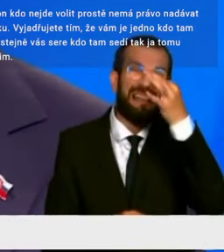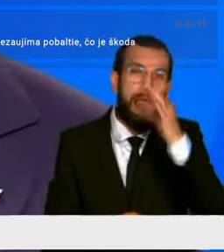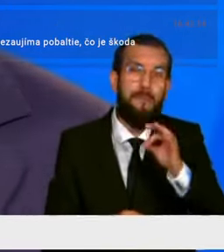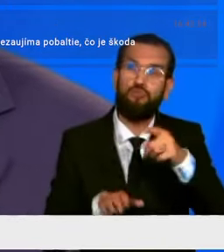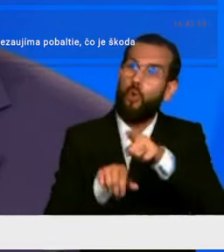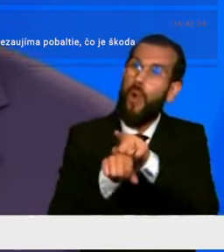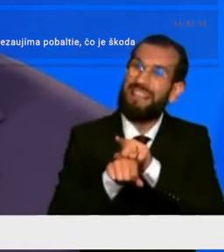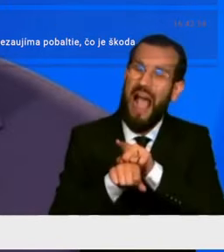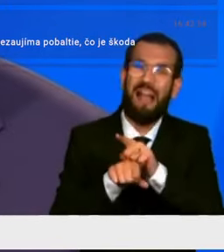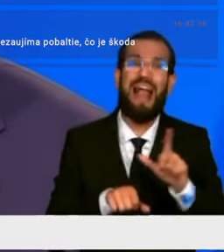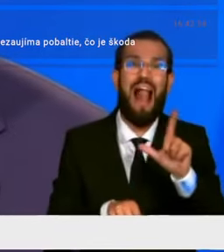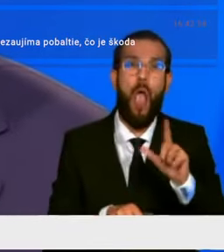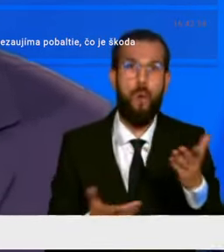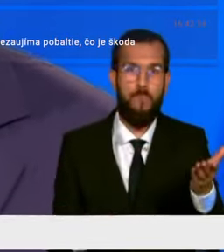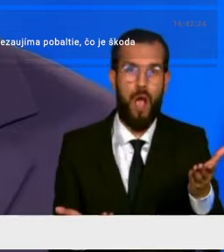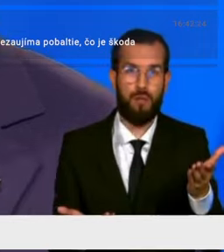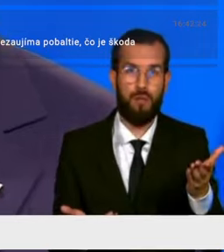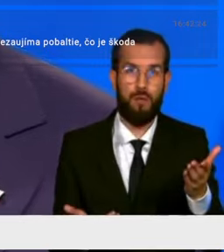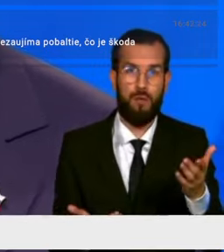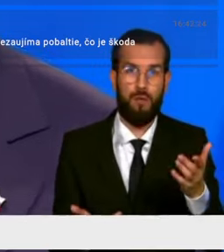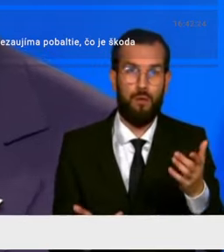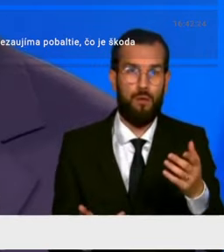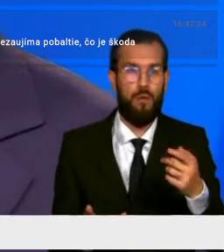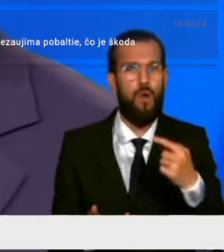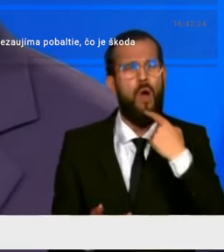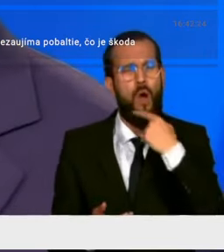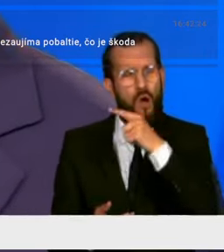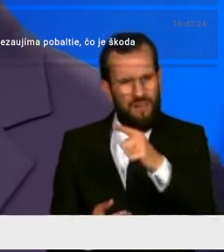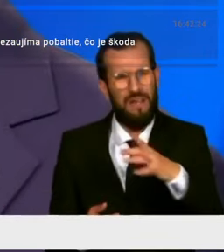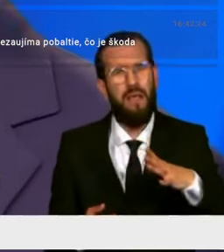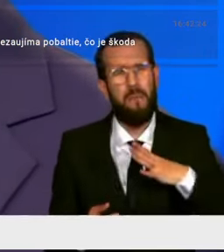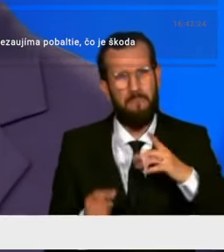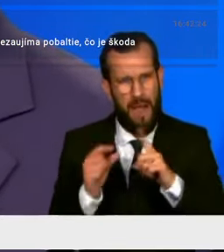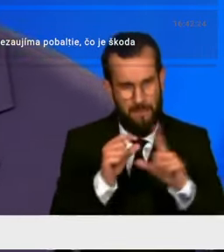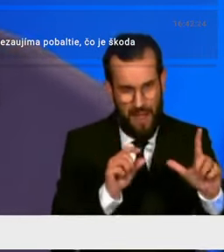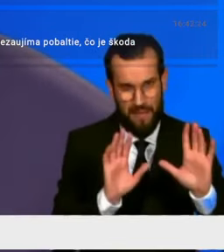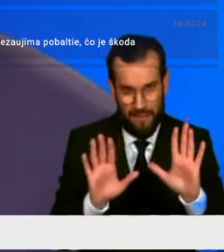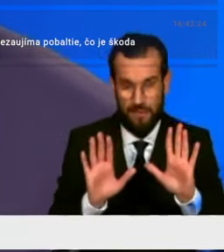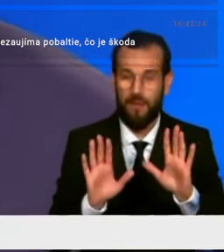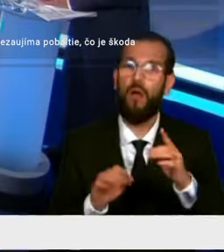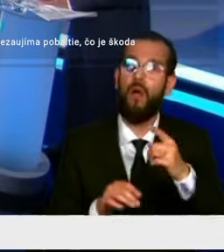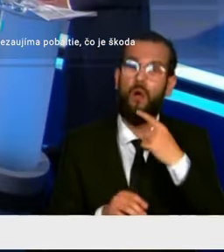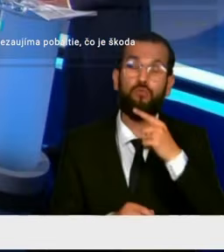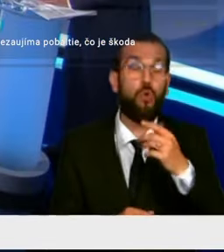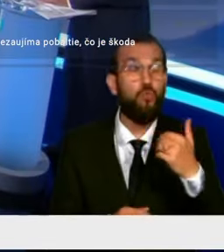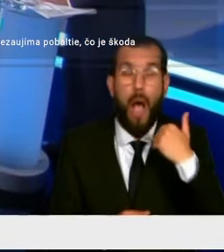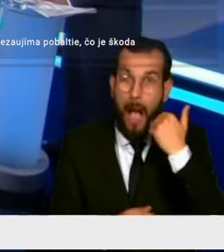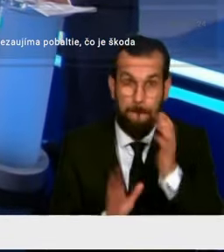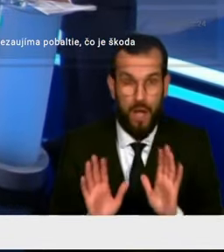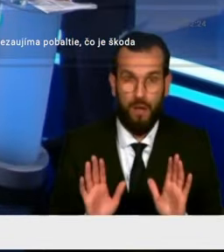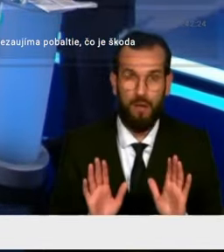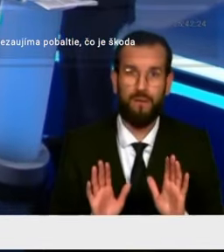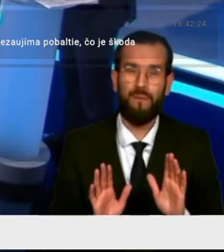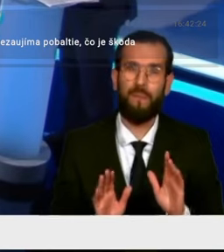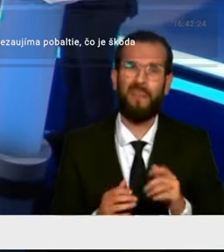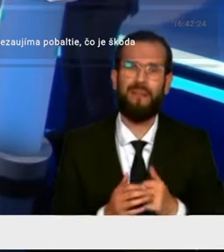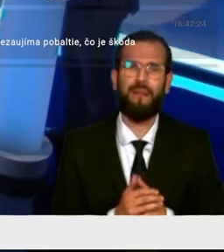tam Tí chudáci partizáni ešte v tomom z b h n